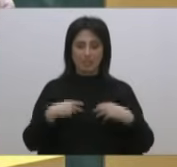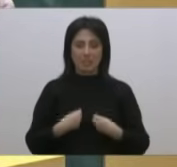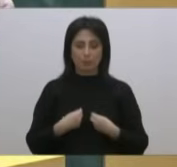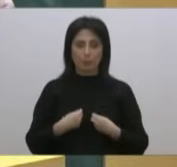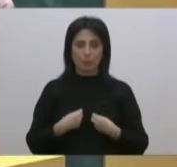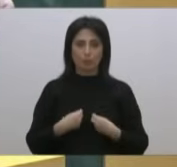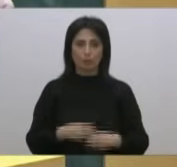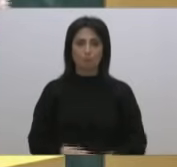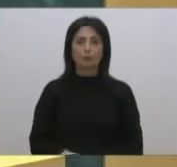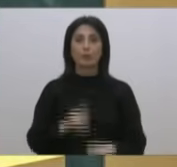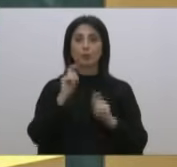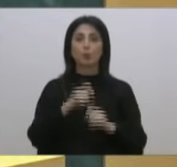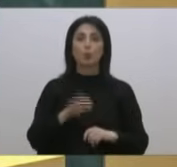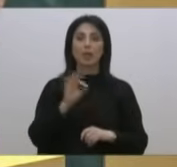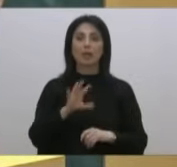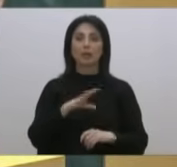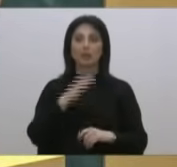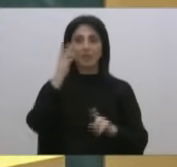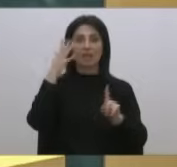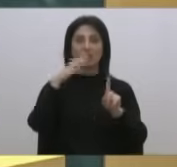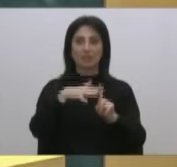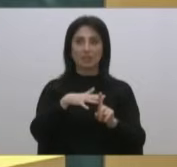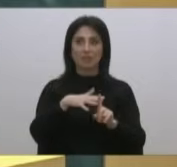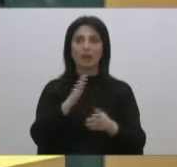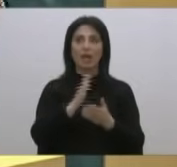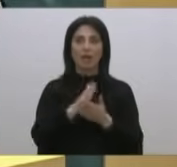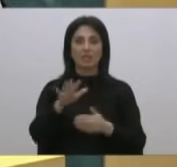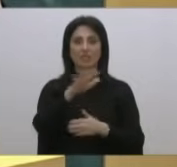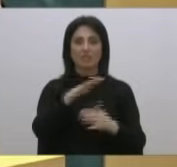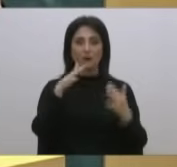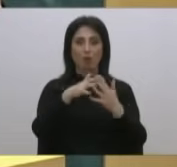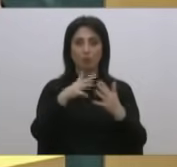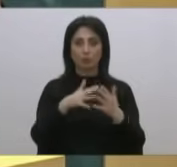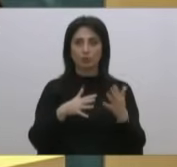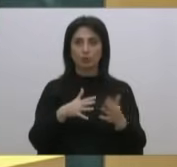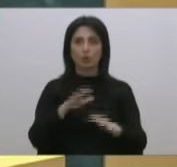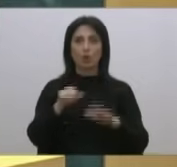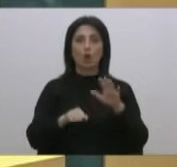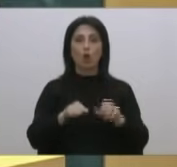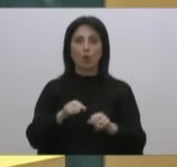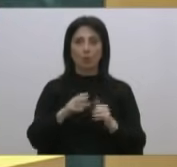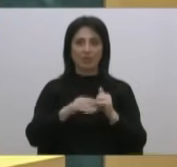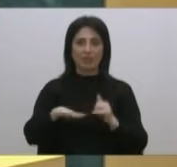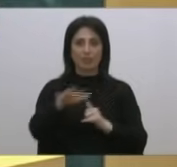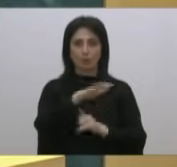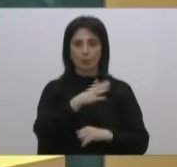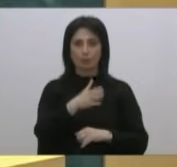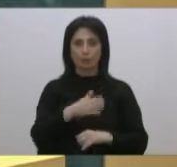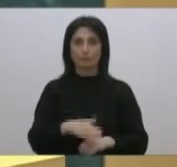Სამწუხაროდ უკრაინაზე იყო თავდასხმა, არის ეს ქვეყანა ომში, ოკუპირებული აქვს